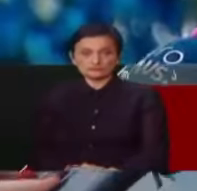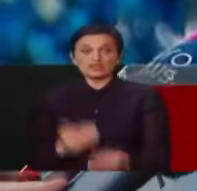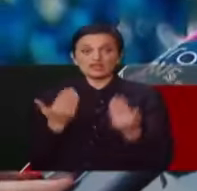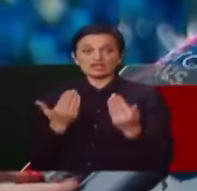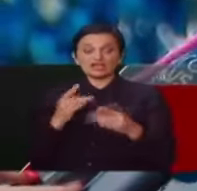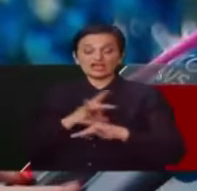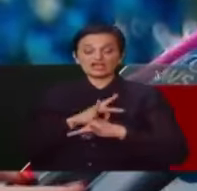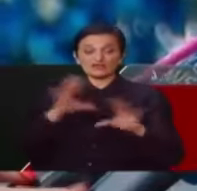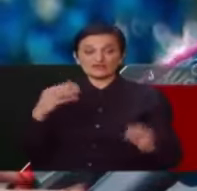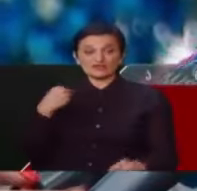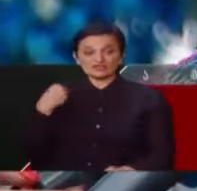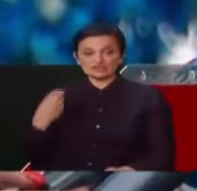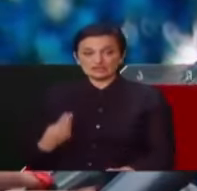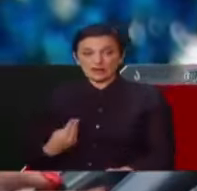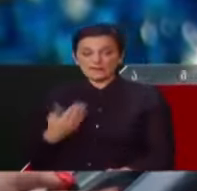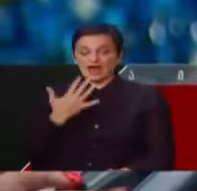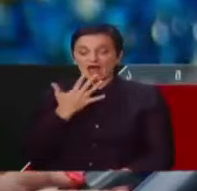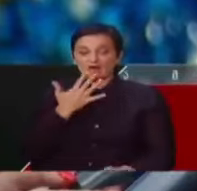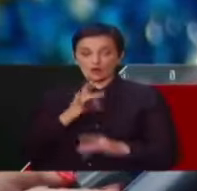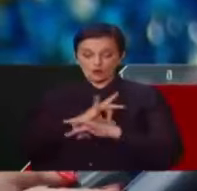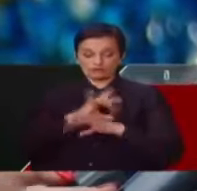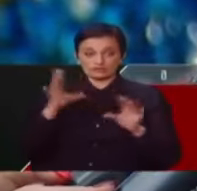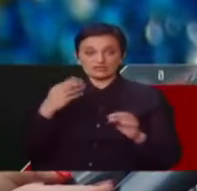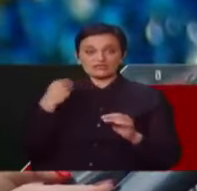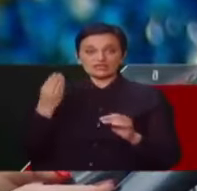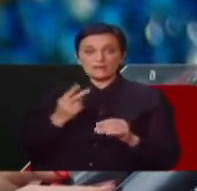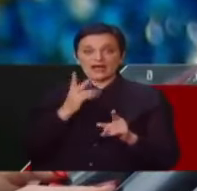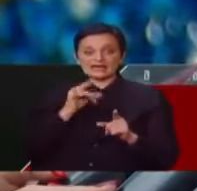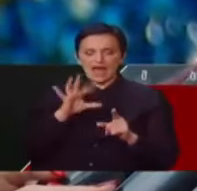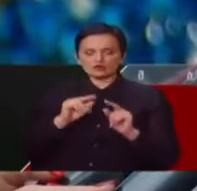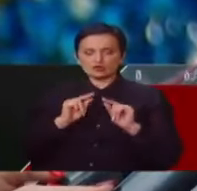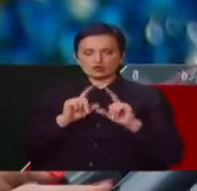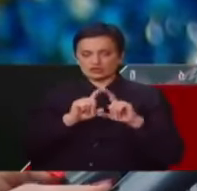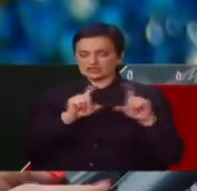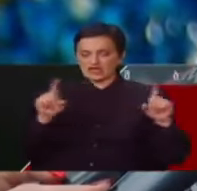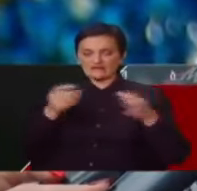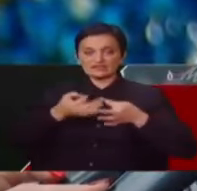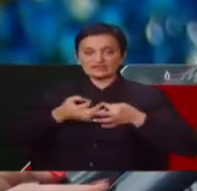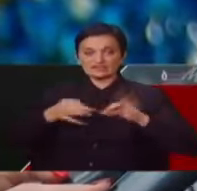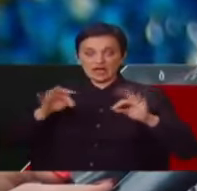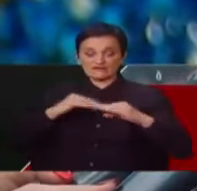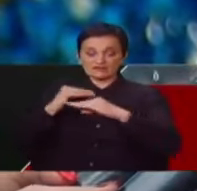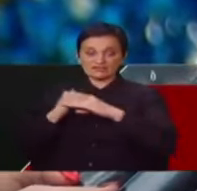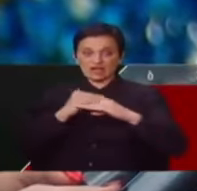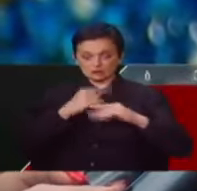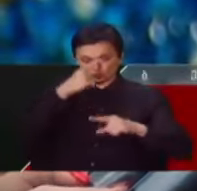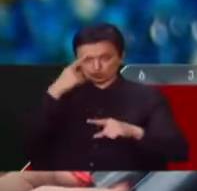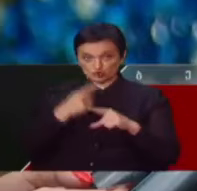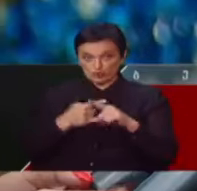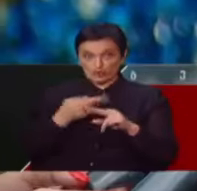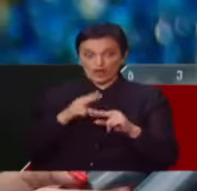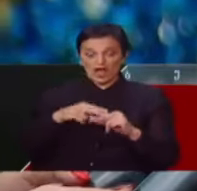დღეს უზეიმობთ საფრანგეთის ეროვნულ დღესასწაულს. საფრანგეთის კრედო და დევიზი ცნობილია: თავისუფლება, თანასწორობა, ძმობა. ეს